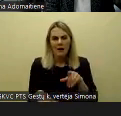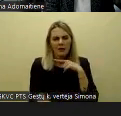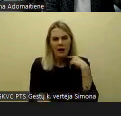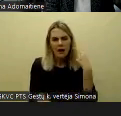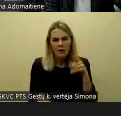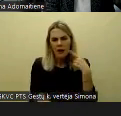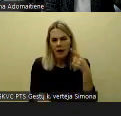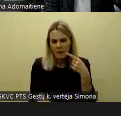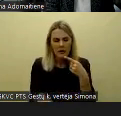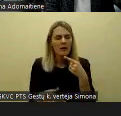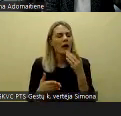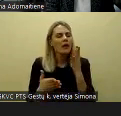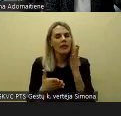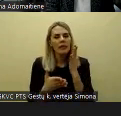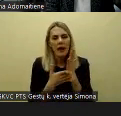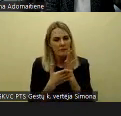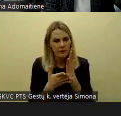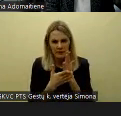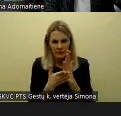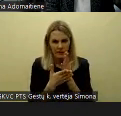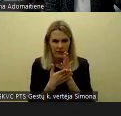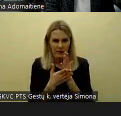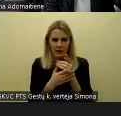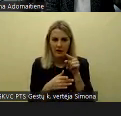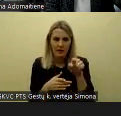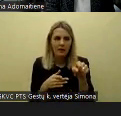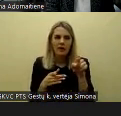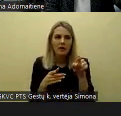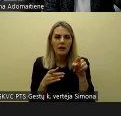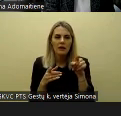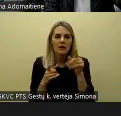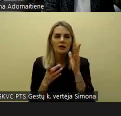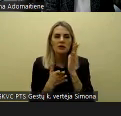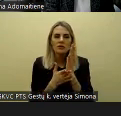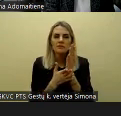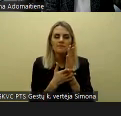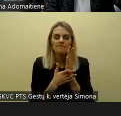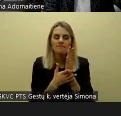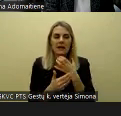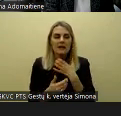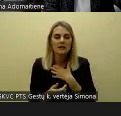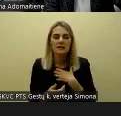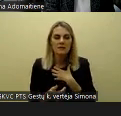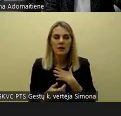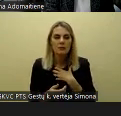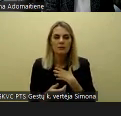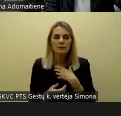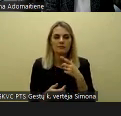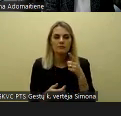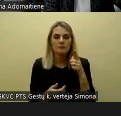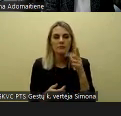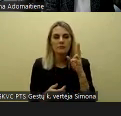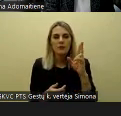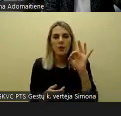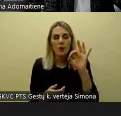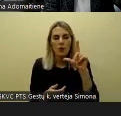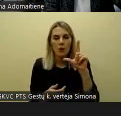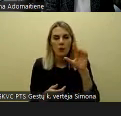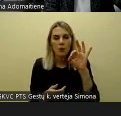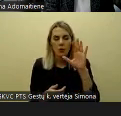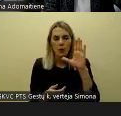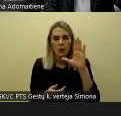grupėse nebūtinai lemia bendradarbiavimą, lemia kolaboraciją, nes kolaboravimas tai yra tam